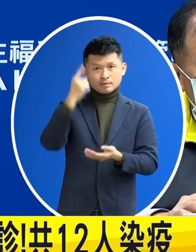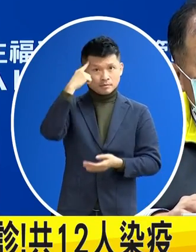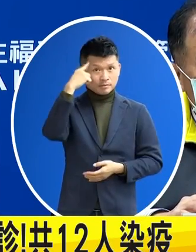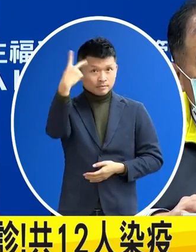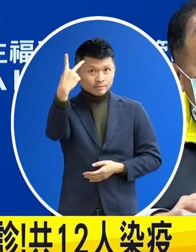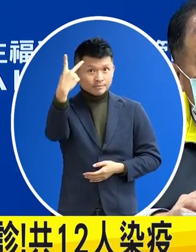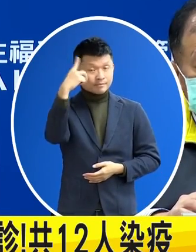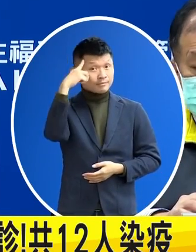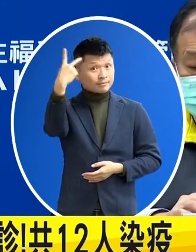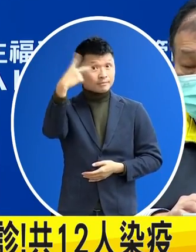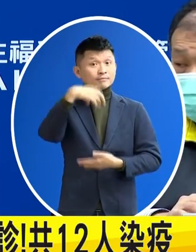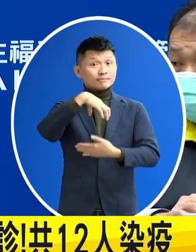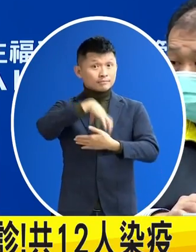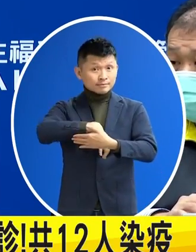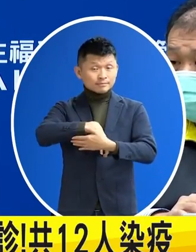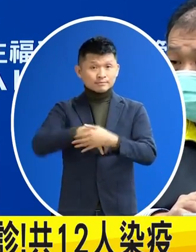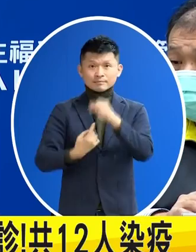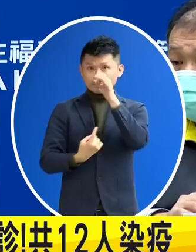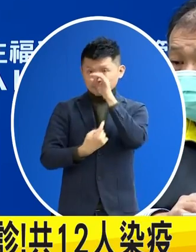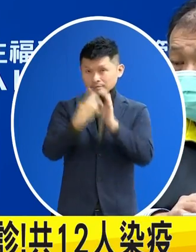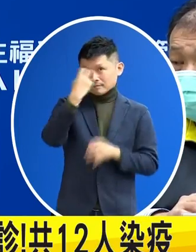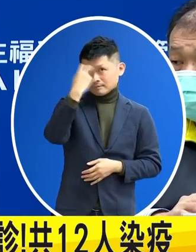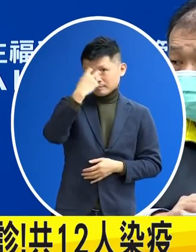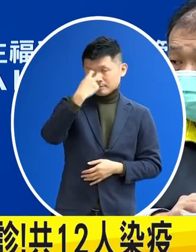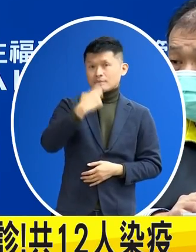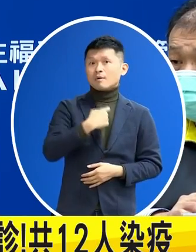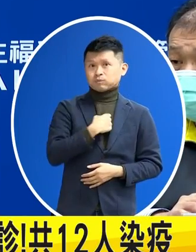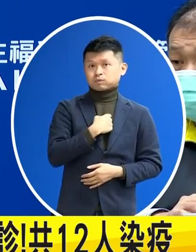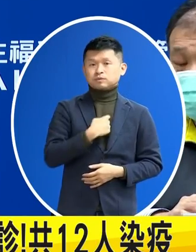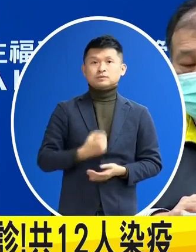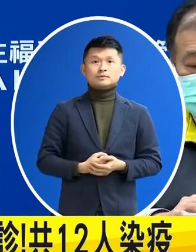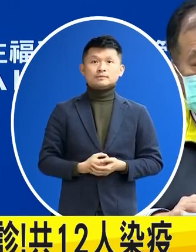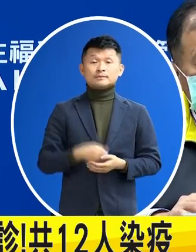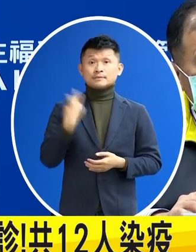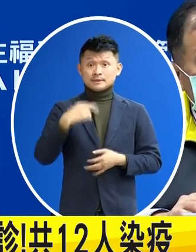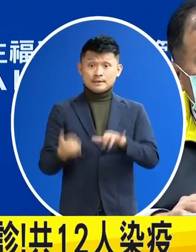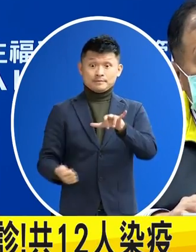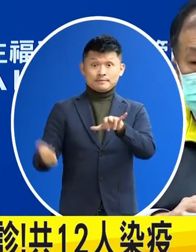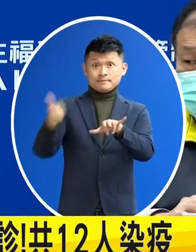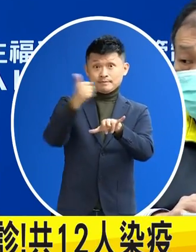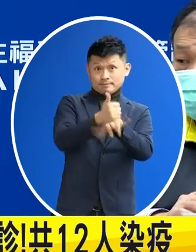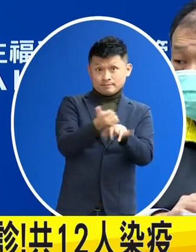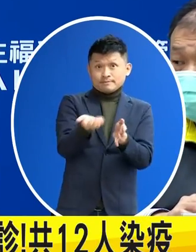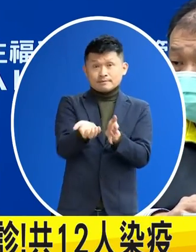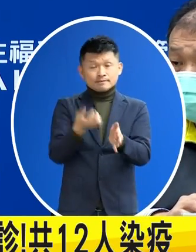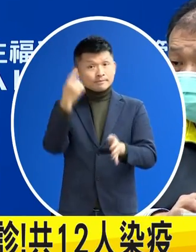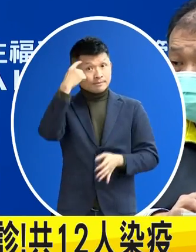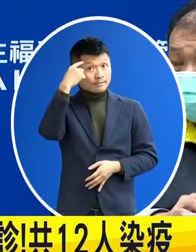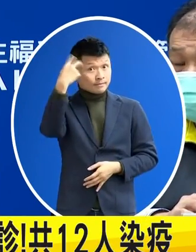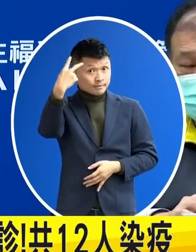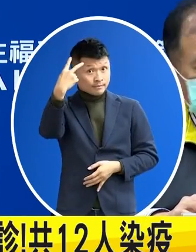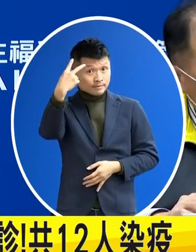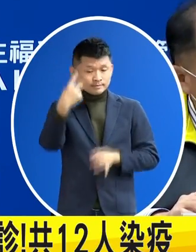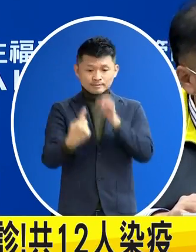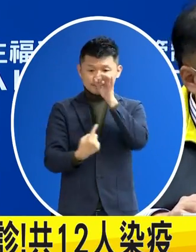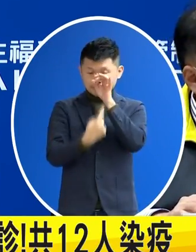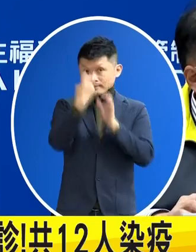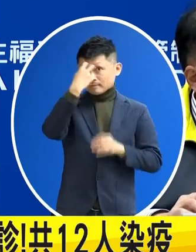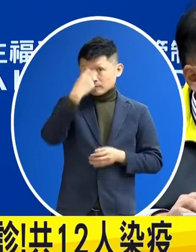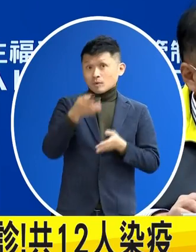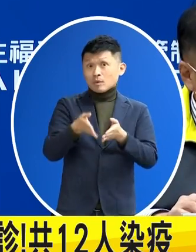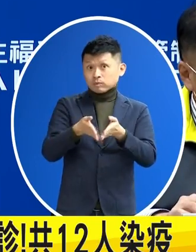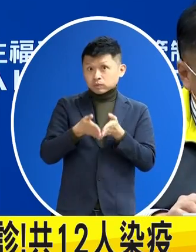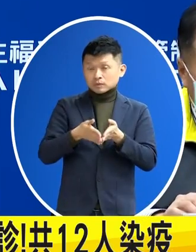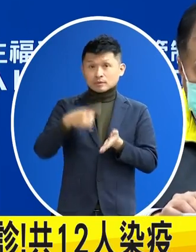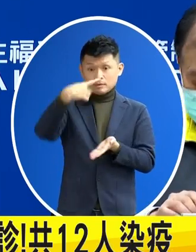内，就是在两日内裁检，两就是他要登机前的两日内要裁检，然后